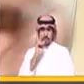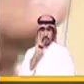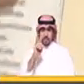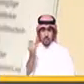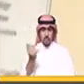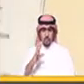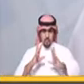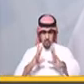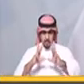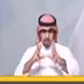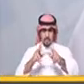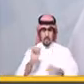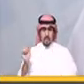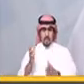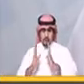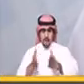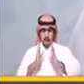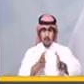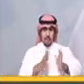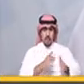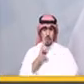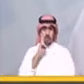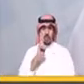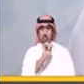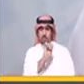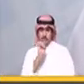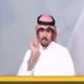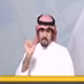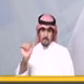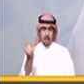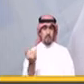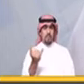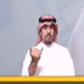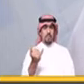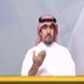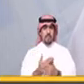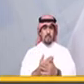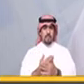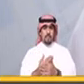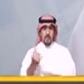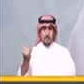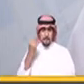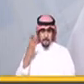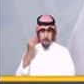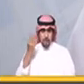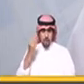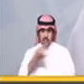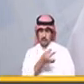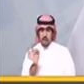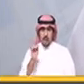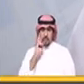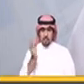بناء الأدوات السمارت تولز وبناء النظام اللي من خلاله ممكن معالجة هذه البيانات والمخططات